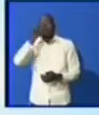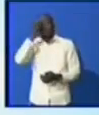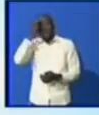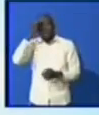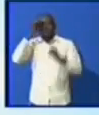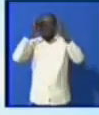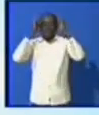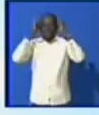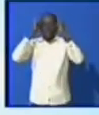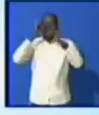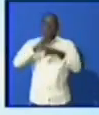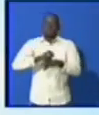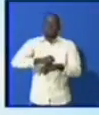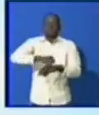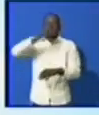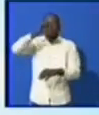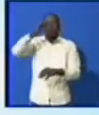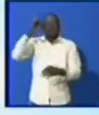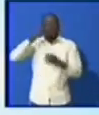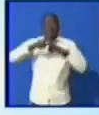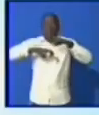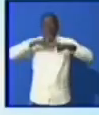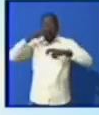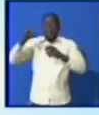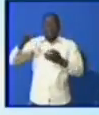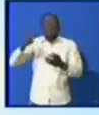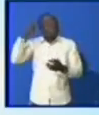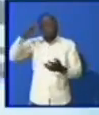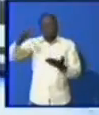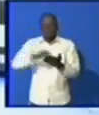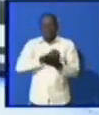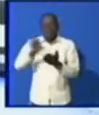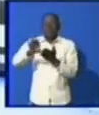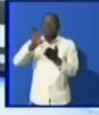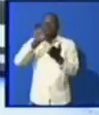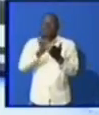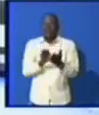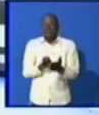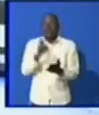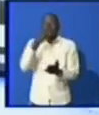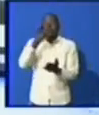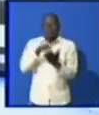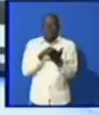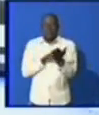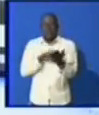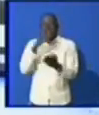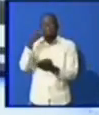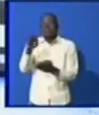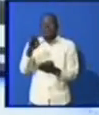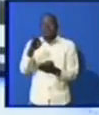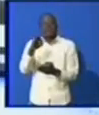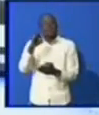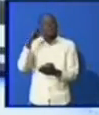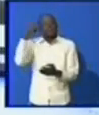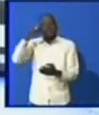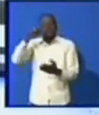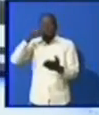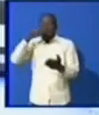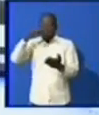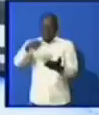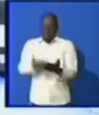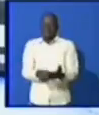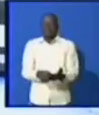et de la recherche scientifique ont signé vendredi dernier une convention d'un milliard deux cent cinquante millions de francs cfa cette enveloppe qui sera